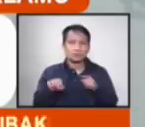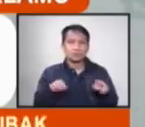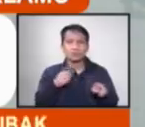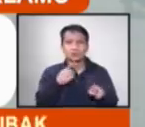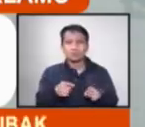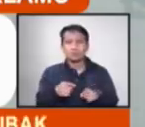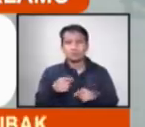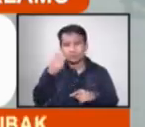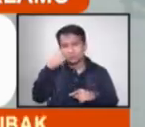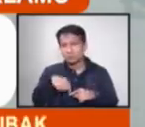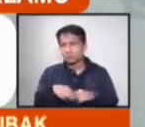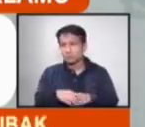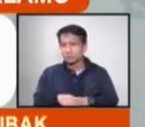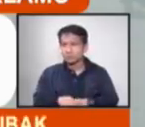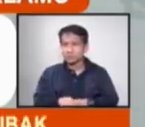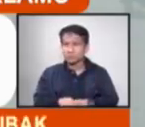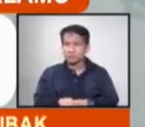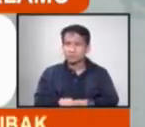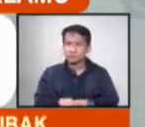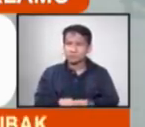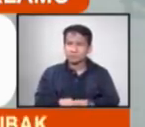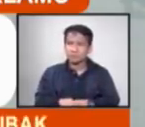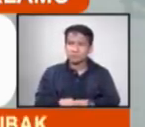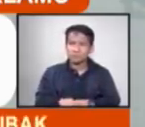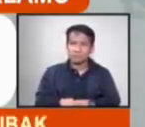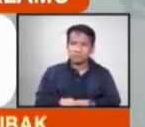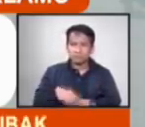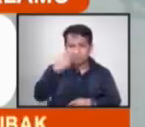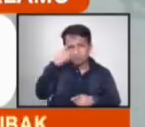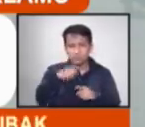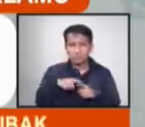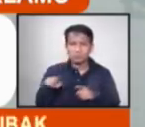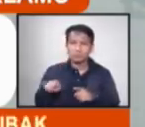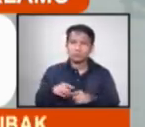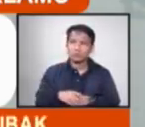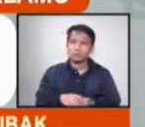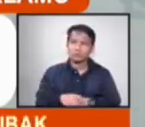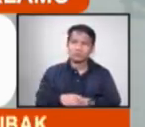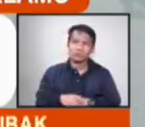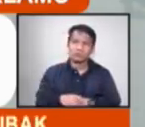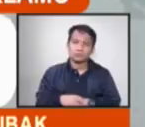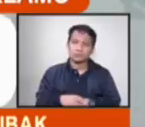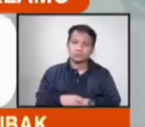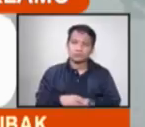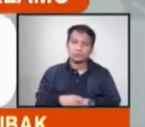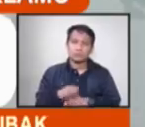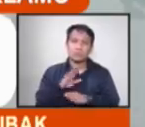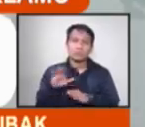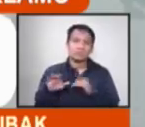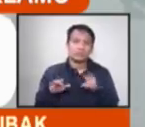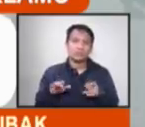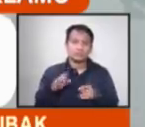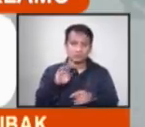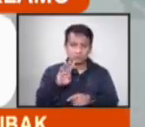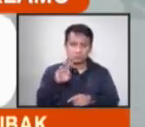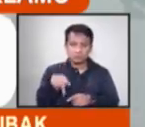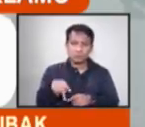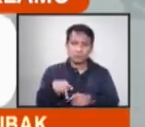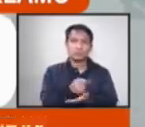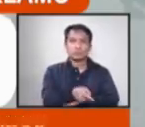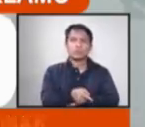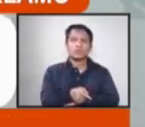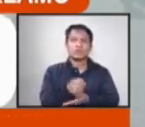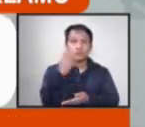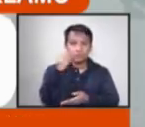sa pangupa ng mga bahay nila, sa bahay niya, sa asawa niya. Sir, sir, makinig ka. Sir, ang 4-piece ay